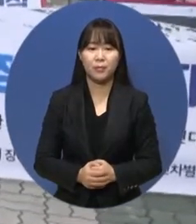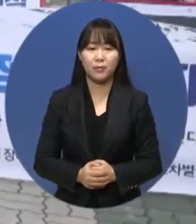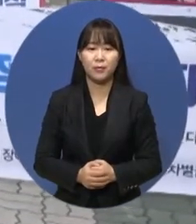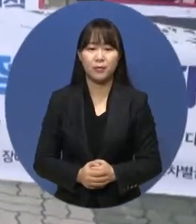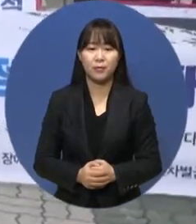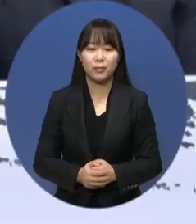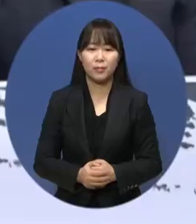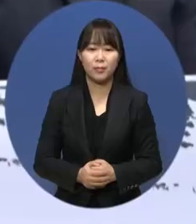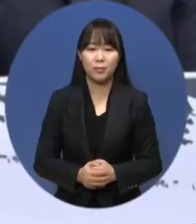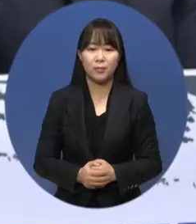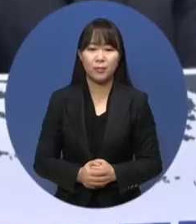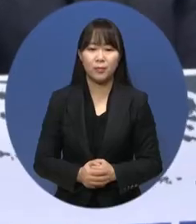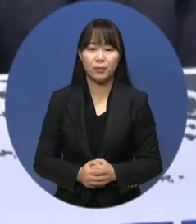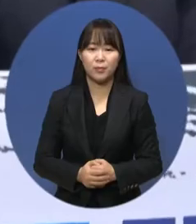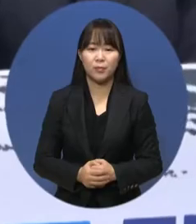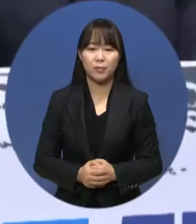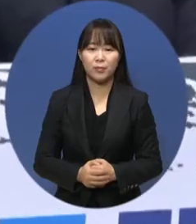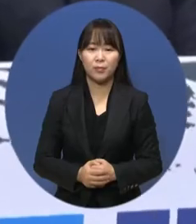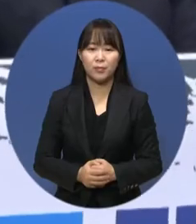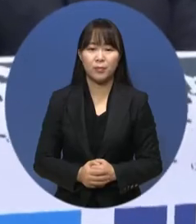서 점령 있다